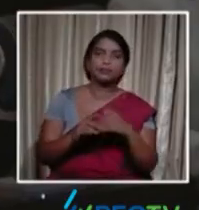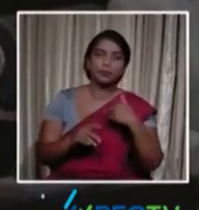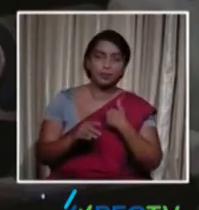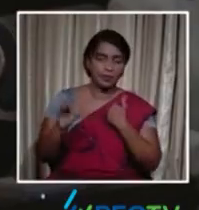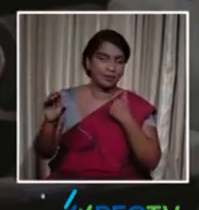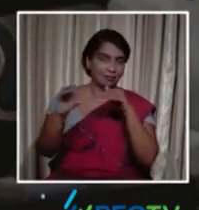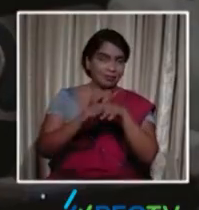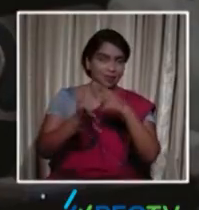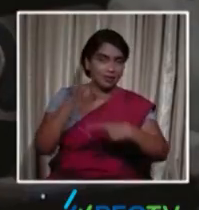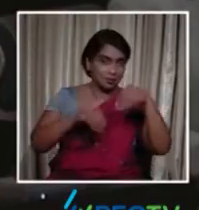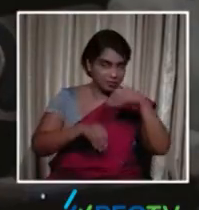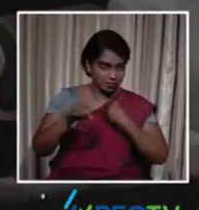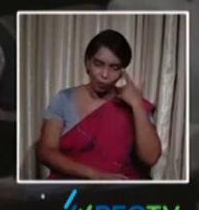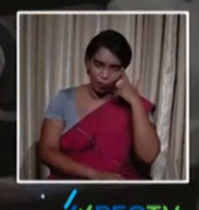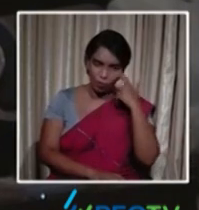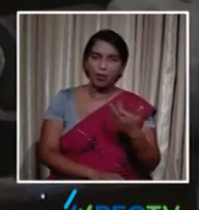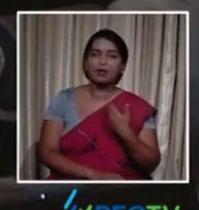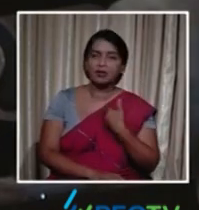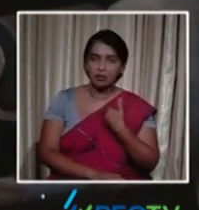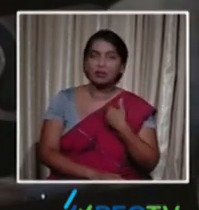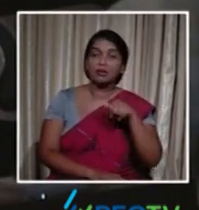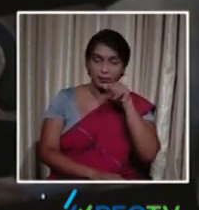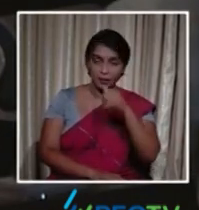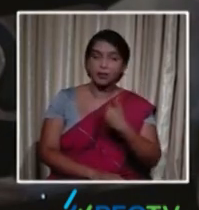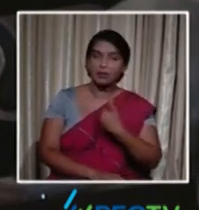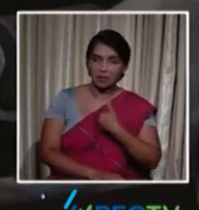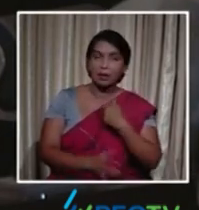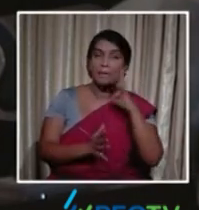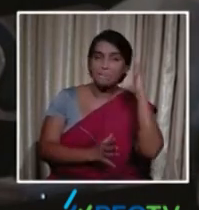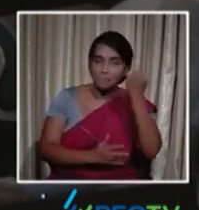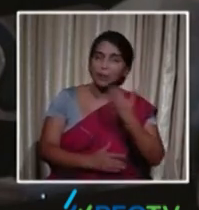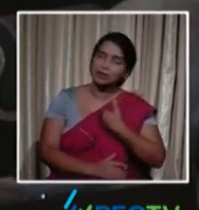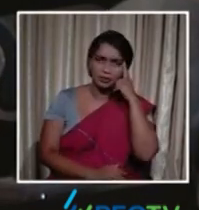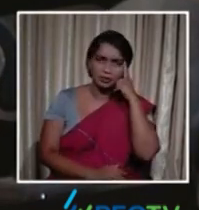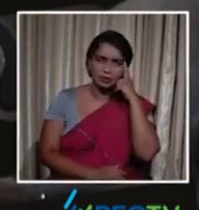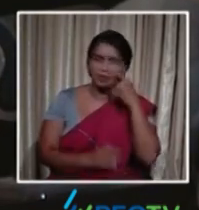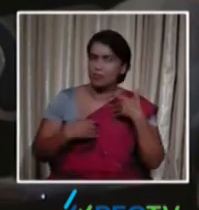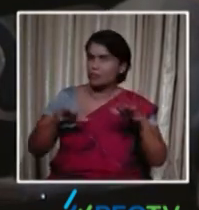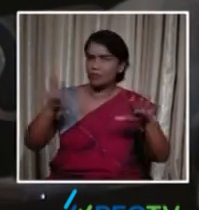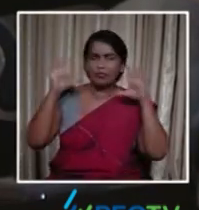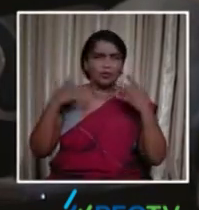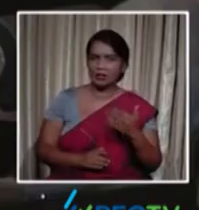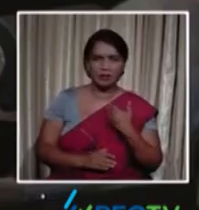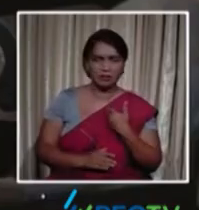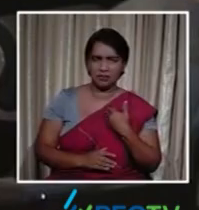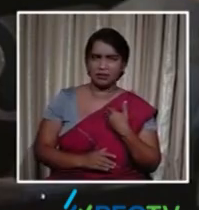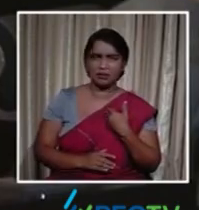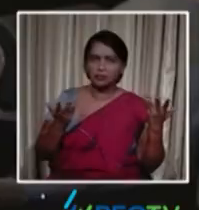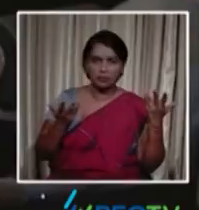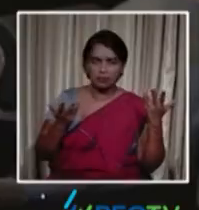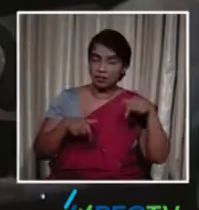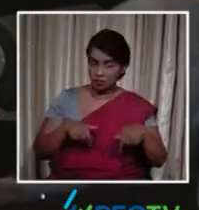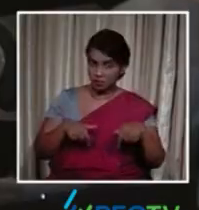අපේක්ෂකයෙක් ඉදිරිපත් වෙන විටම මා දන්නවා මේ තමයි මාහට හිමි වෙන ප්‍රතිඵලය කියලා. ඒක කිසිසේත්ම වික්ෂිප්තභාවයට පත්වෙන ප්‍රතිඵලයක්